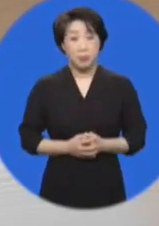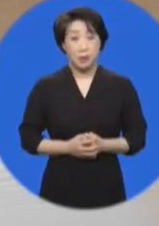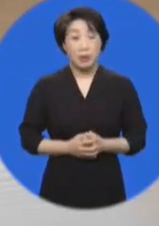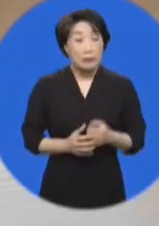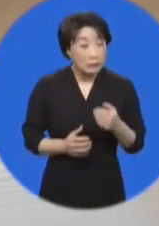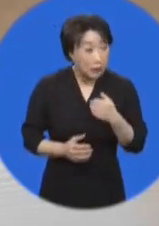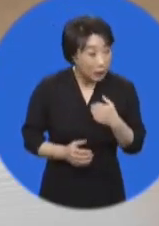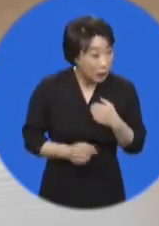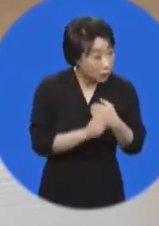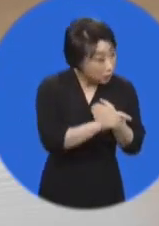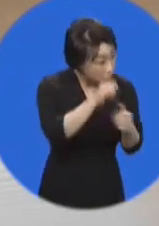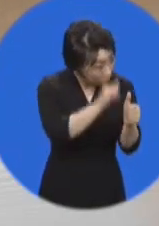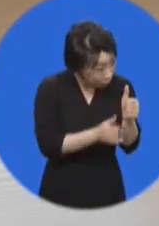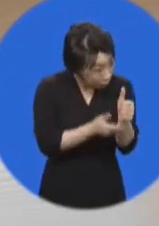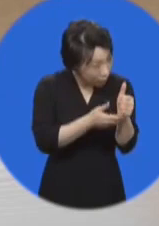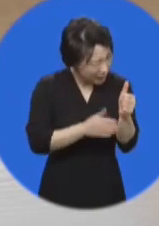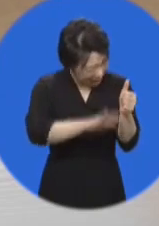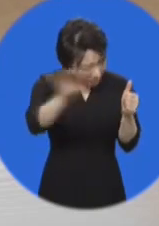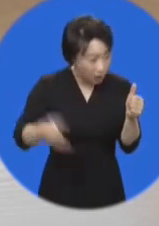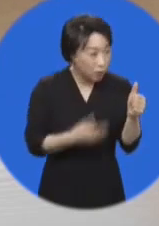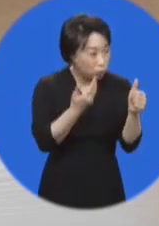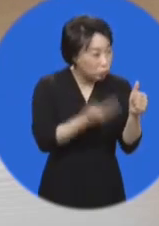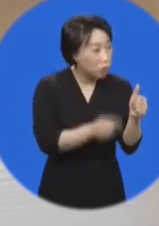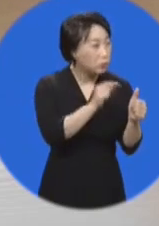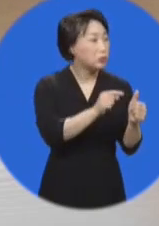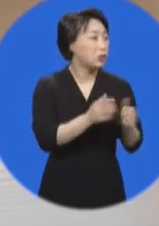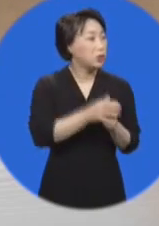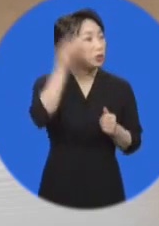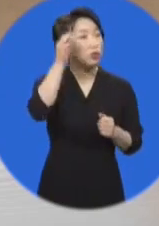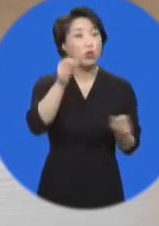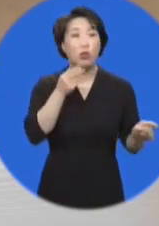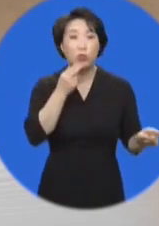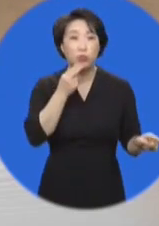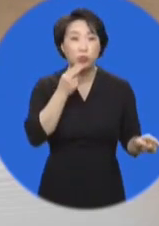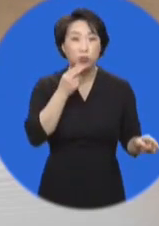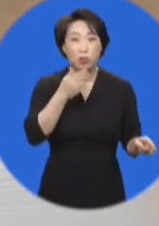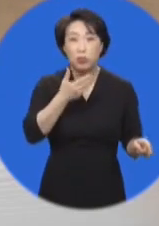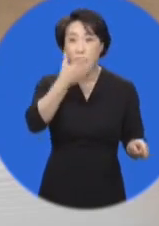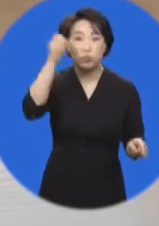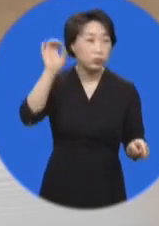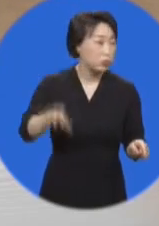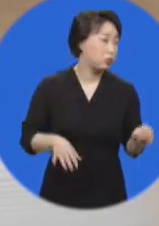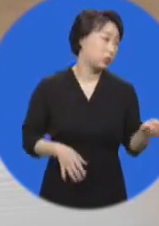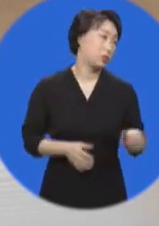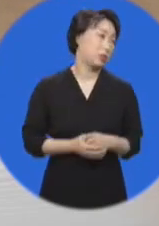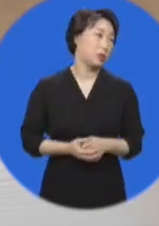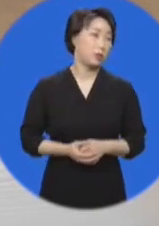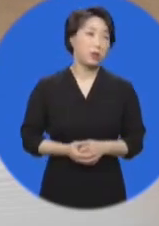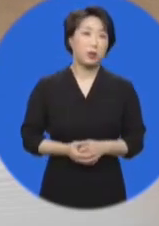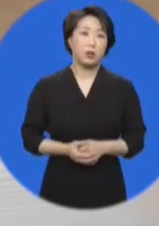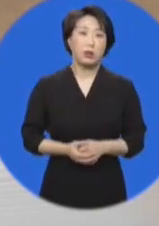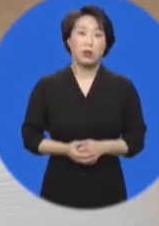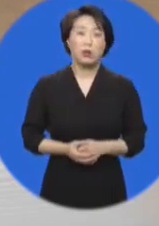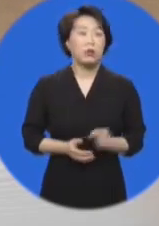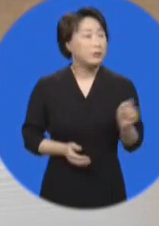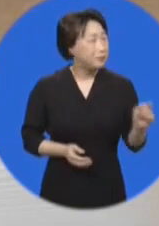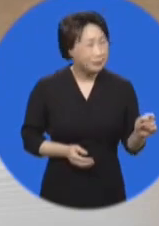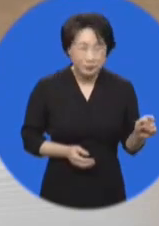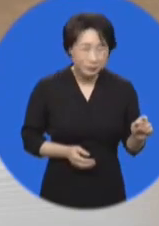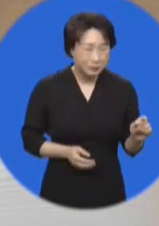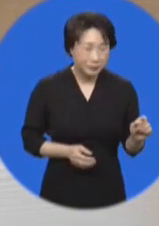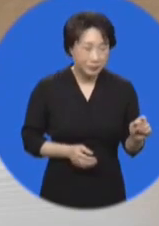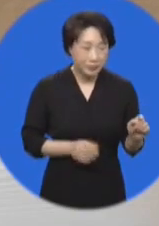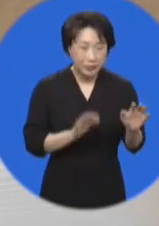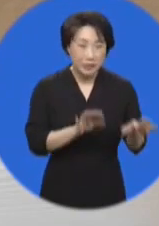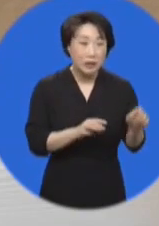내가 그렇게 너를 섬겨줬으나 너는 인정하지 않고 무시했잖아. 너는 거기서